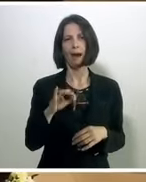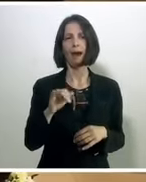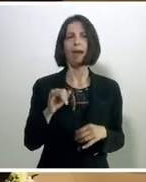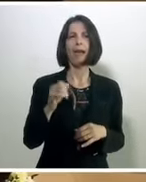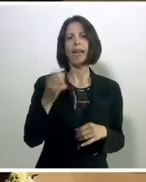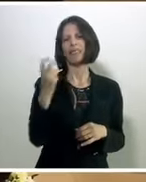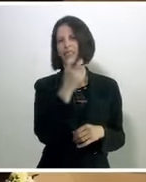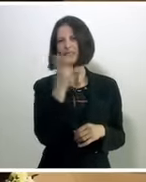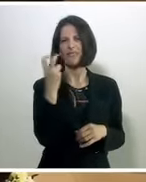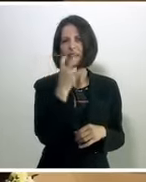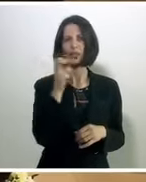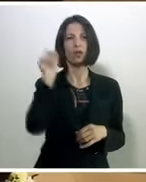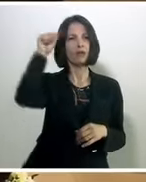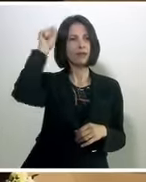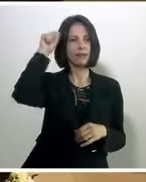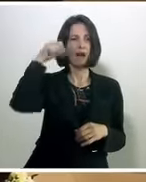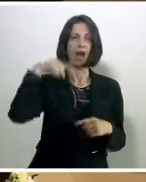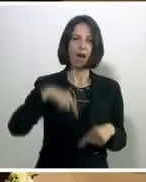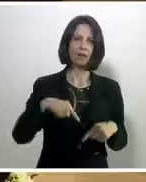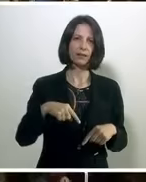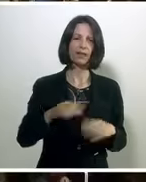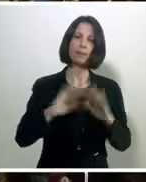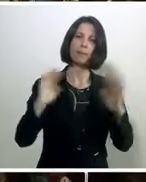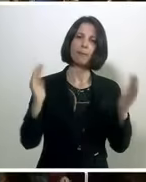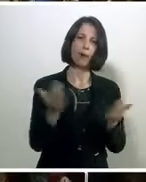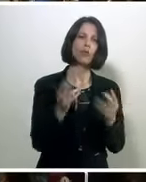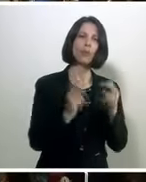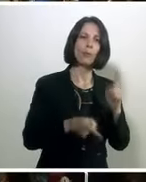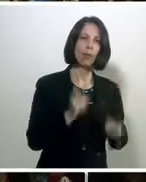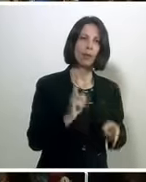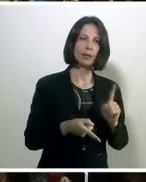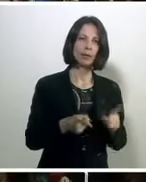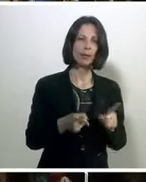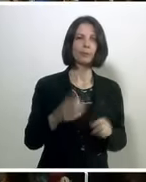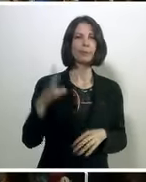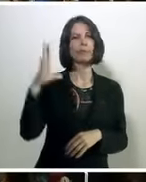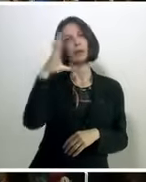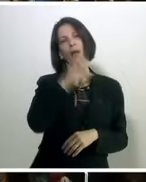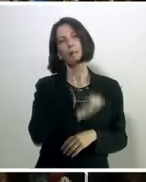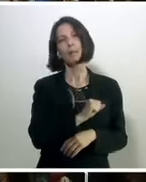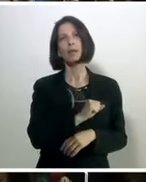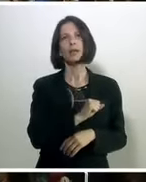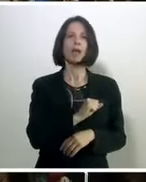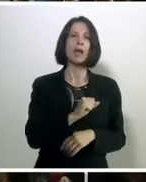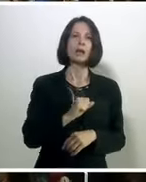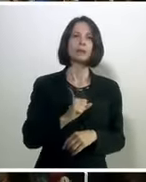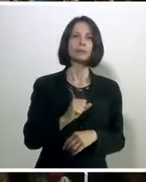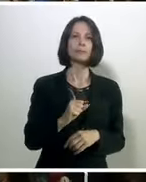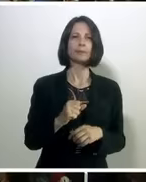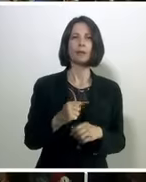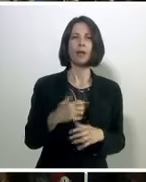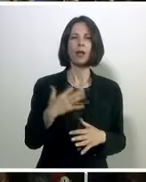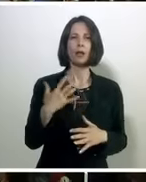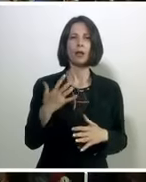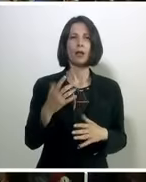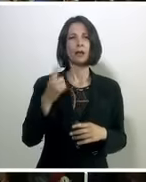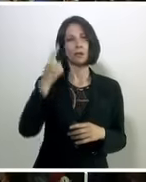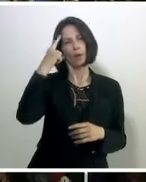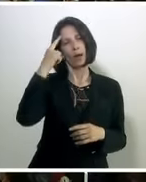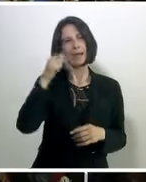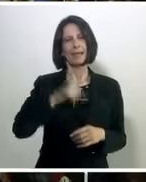dell'impegno politico per capire quale sia la sua influenza il suo Carisma la sua eredità